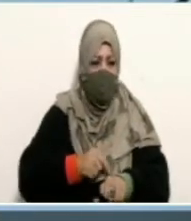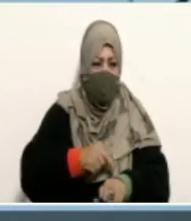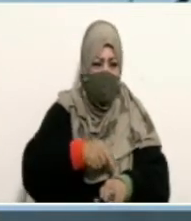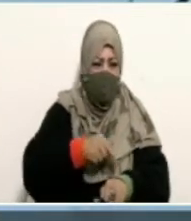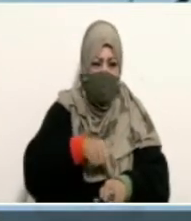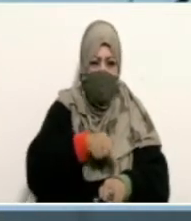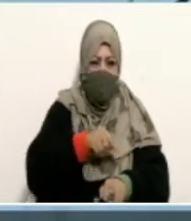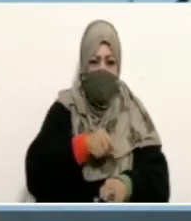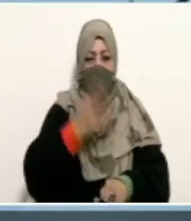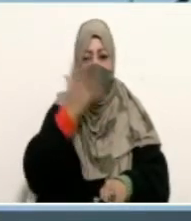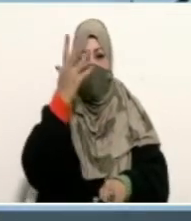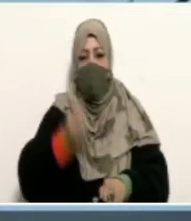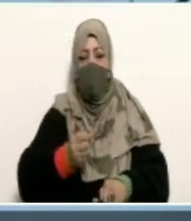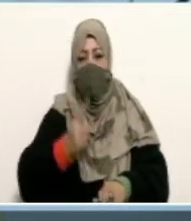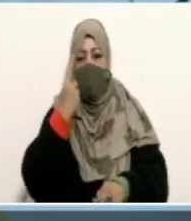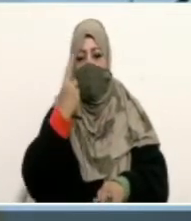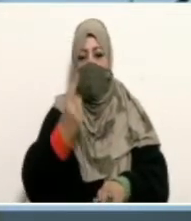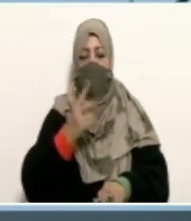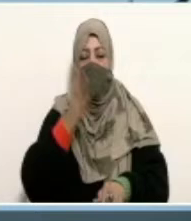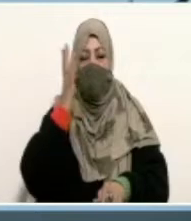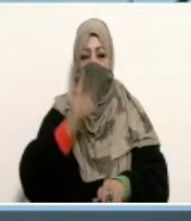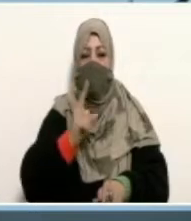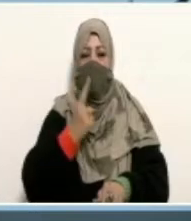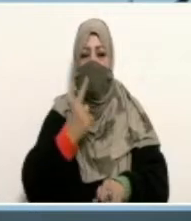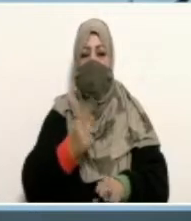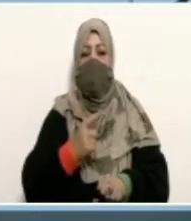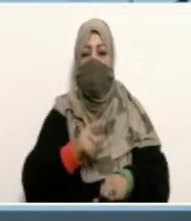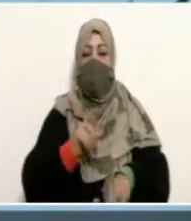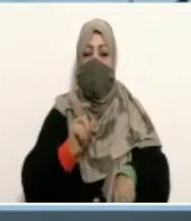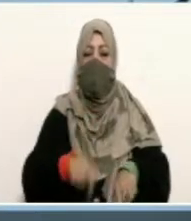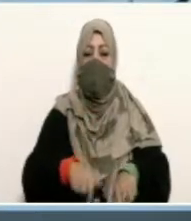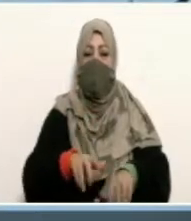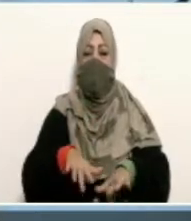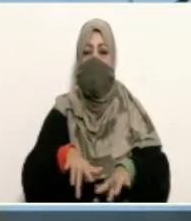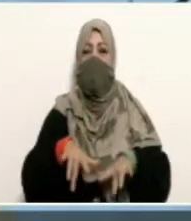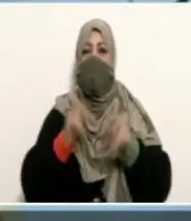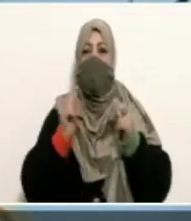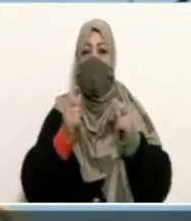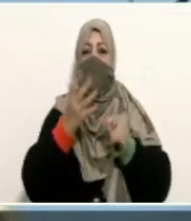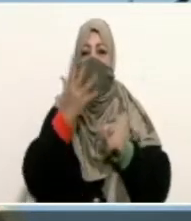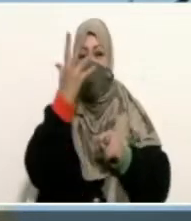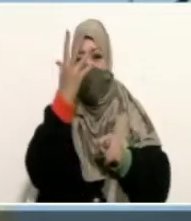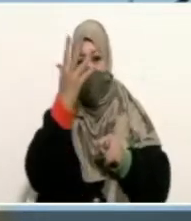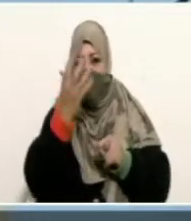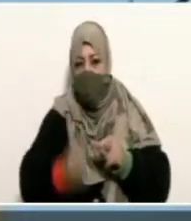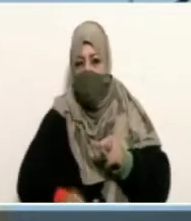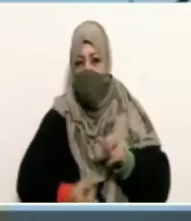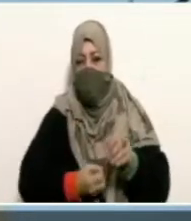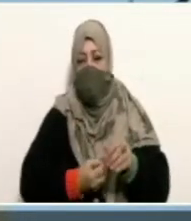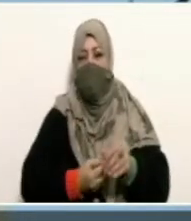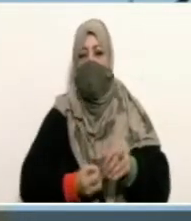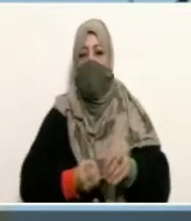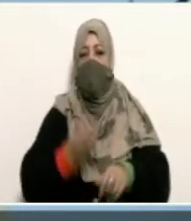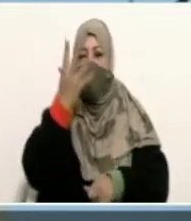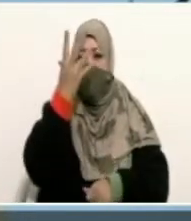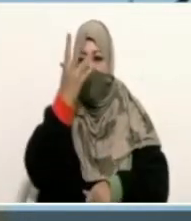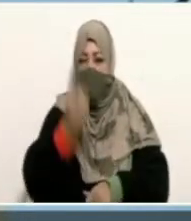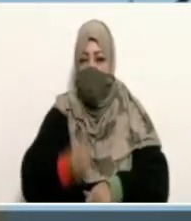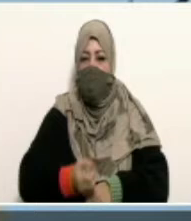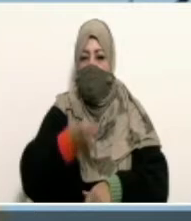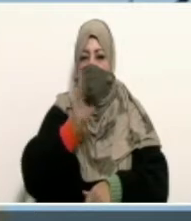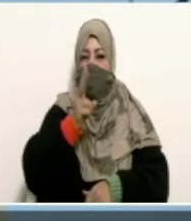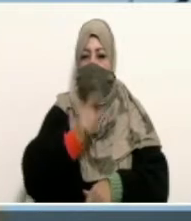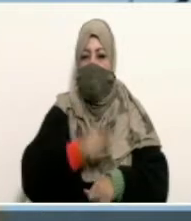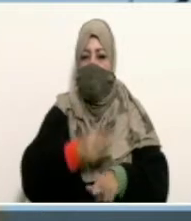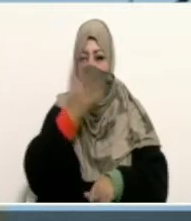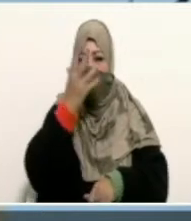فإذا هنا آخر قيام الليل هو يستمر من بعد صلاة العشاء إلى طلوع الفجر الصادق، وهو الأذان